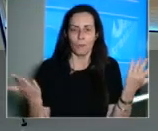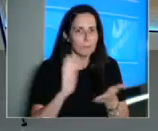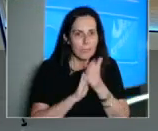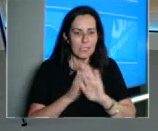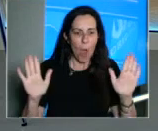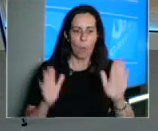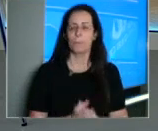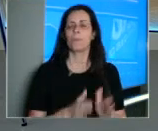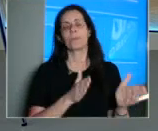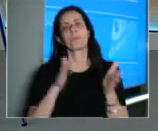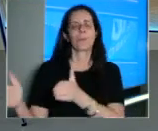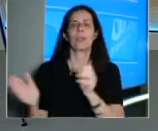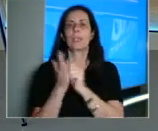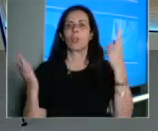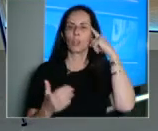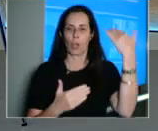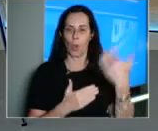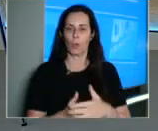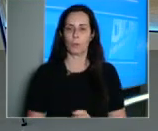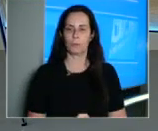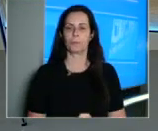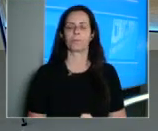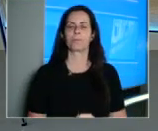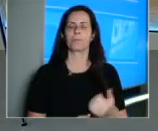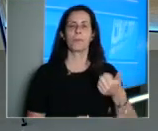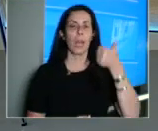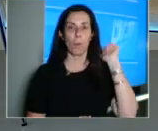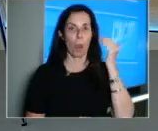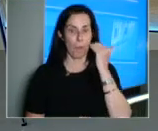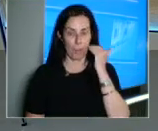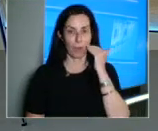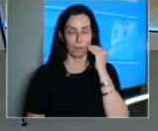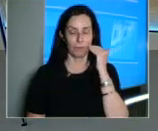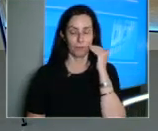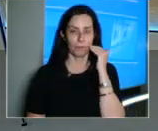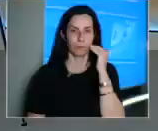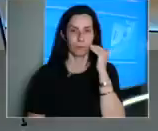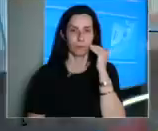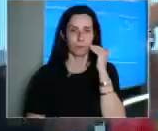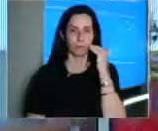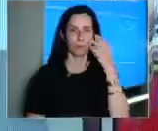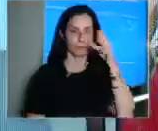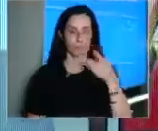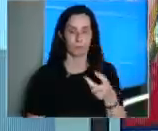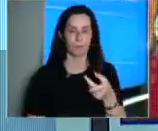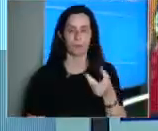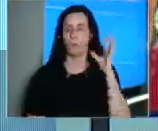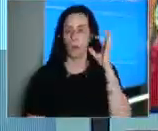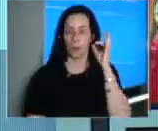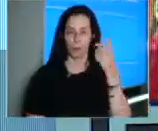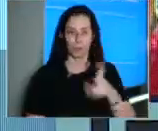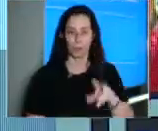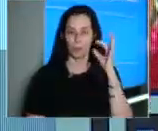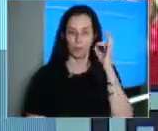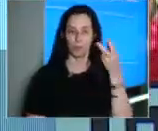זהו. מה קורה בידיעות אחרונות? אמש בארצות הברית. נרצח, כלומר נרצחת, הם לא